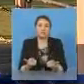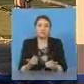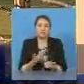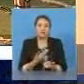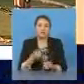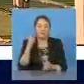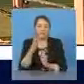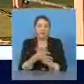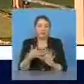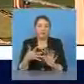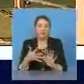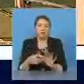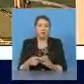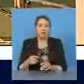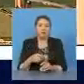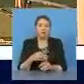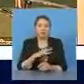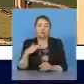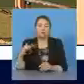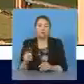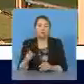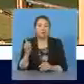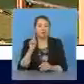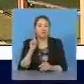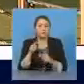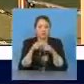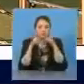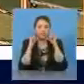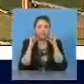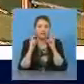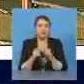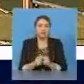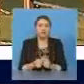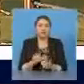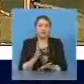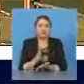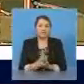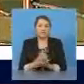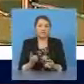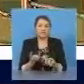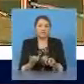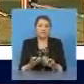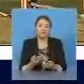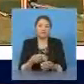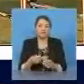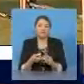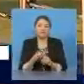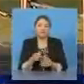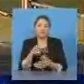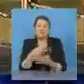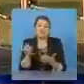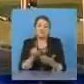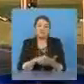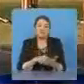и с пониманием, многие слушают, многие тут же начинают одевать маски. Но есть и такие, которые говорят, что это неправда, вы